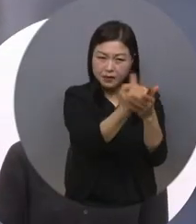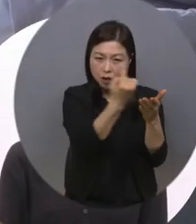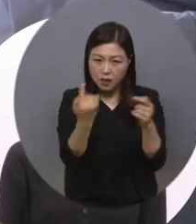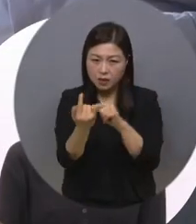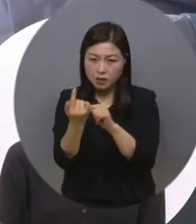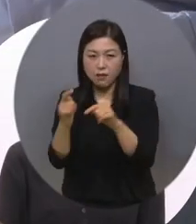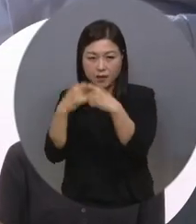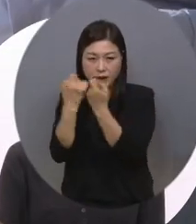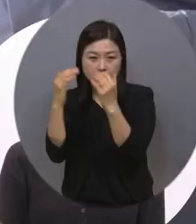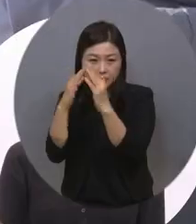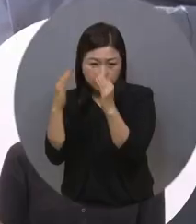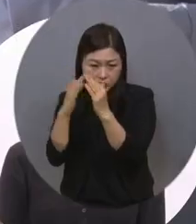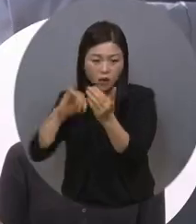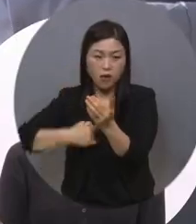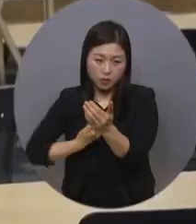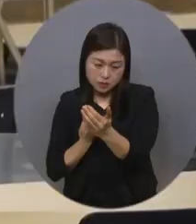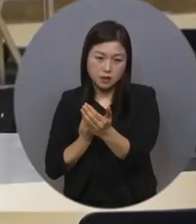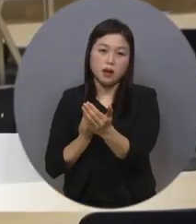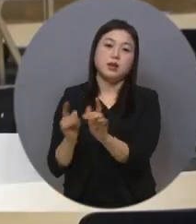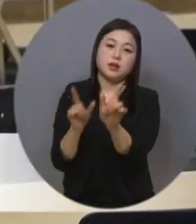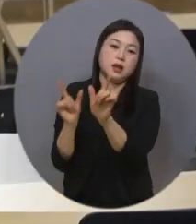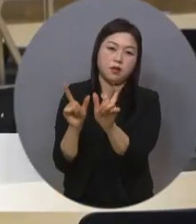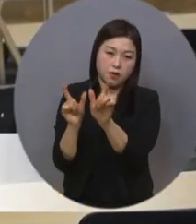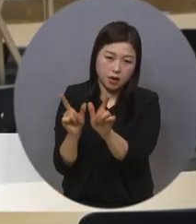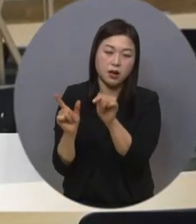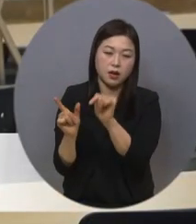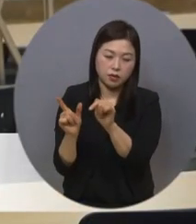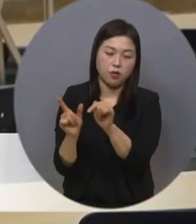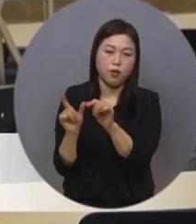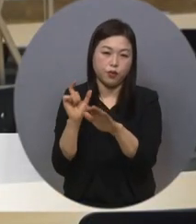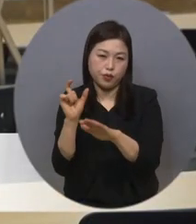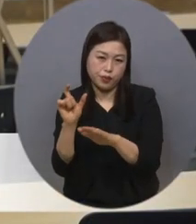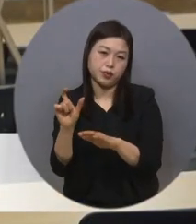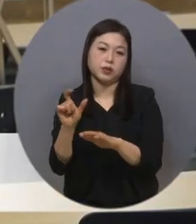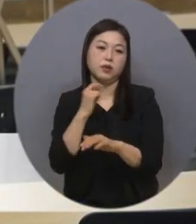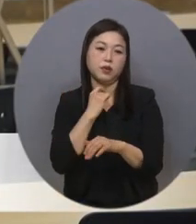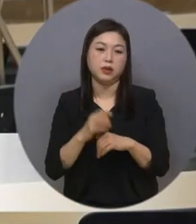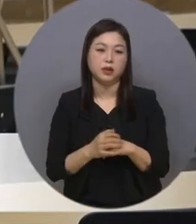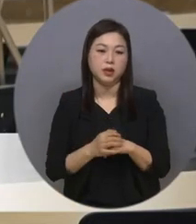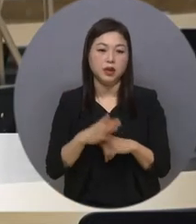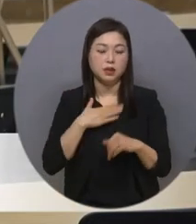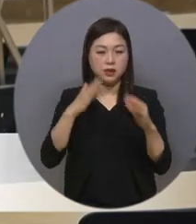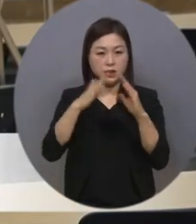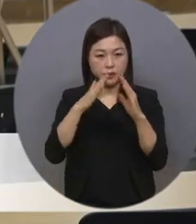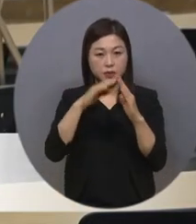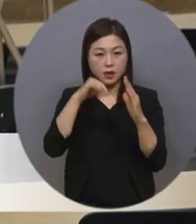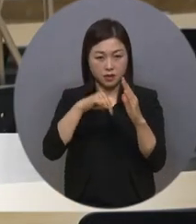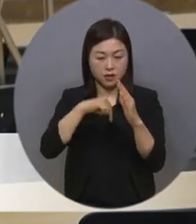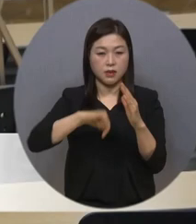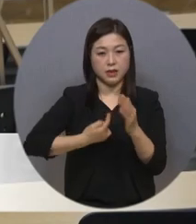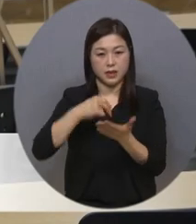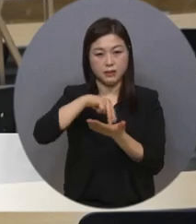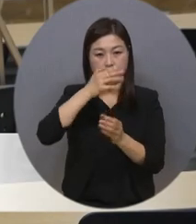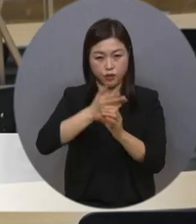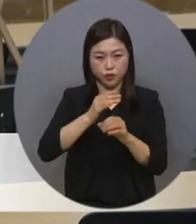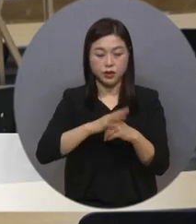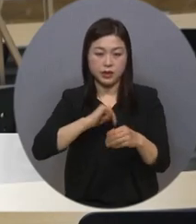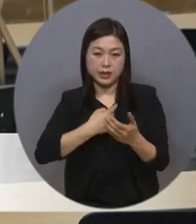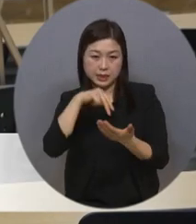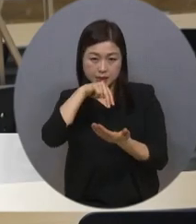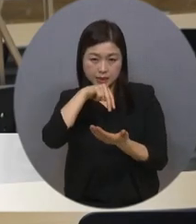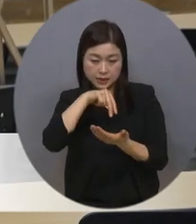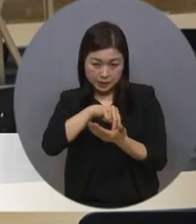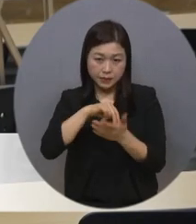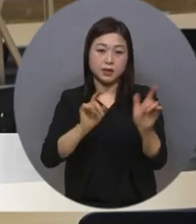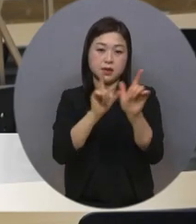서기를 연습하고 유지하는 곳입니다. 집하우스에서 지금 자립하고 있습니다. 자립할 수 있는 기회가 주어져서 여러 가지가 되게